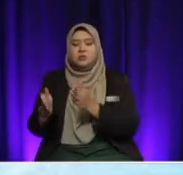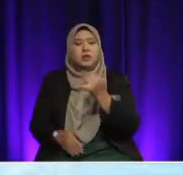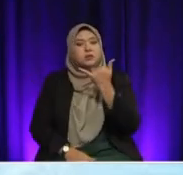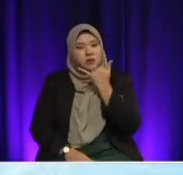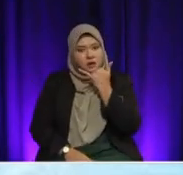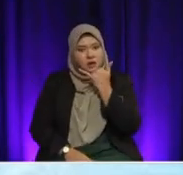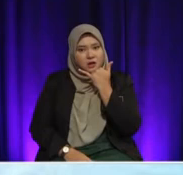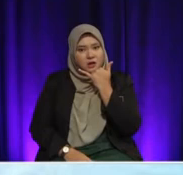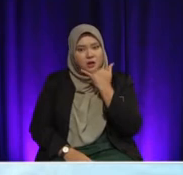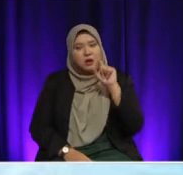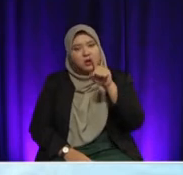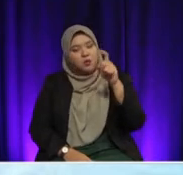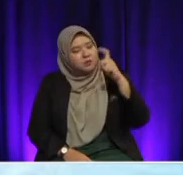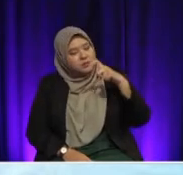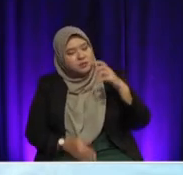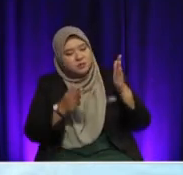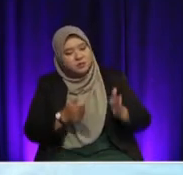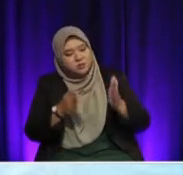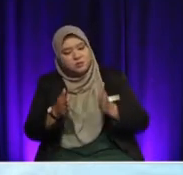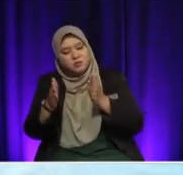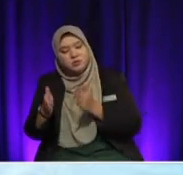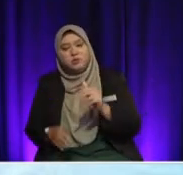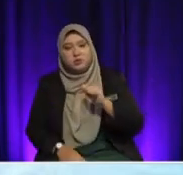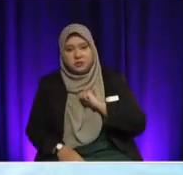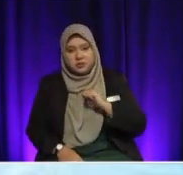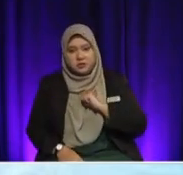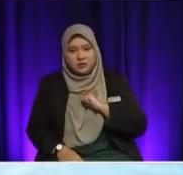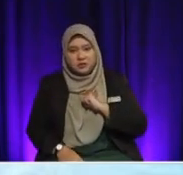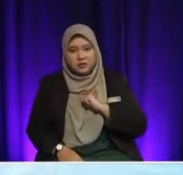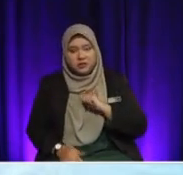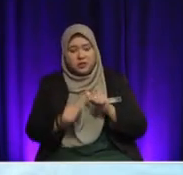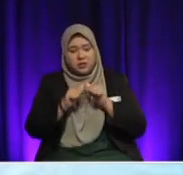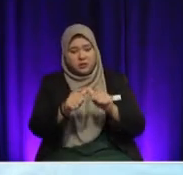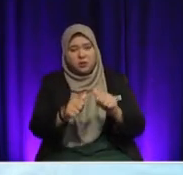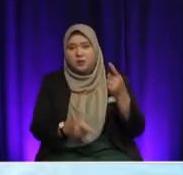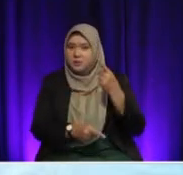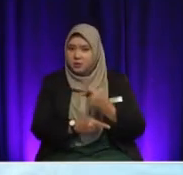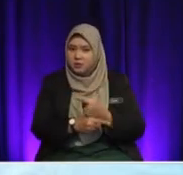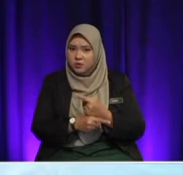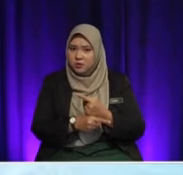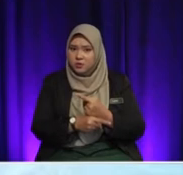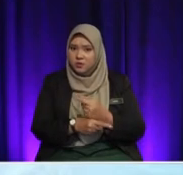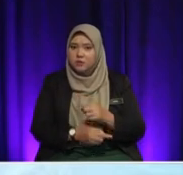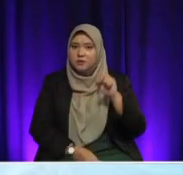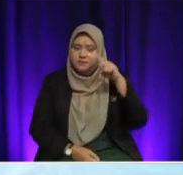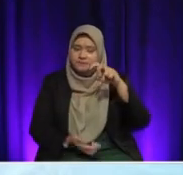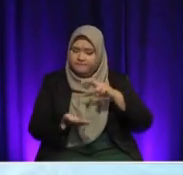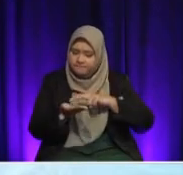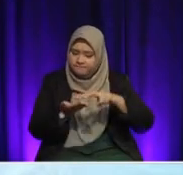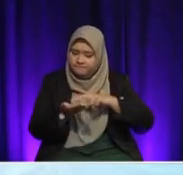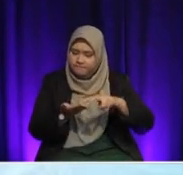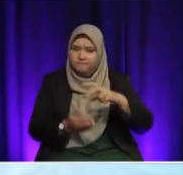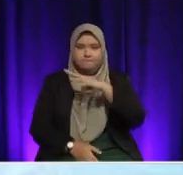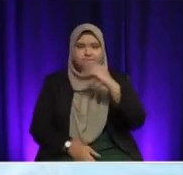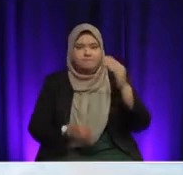E. Okey. Ini bukan dalam turutan yang yang betul ya cikgu ya? Ya tak. Dia dah kacau